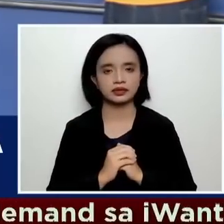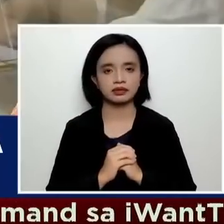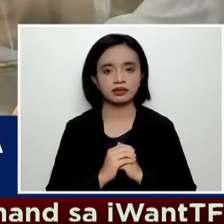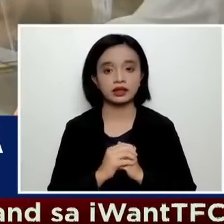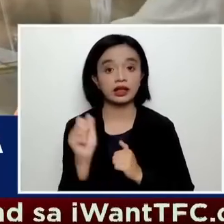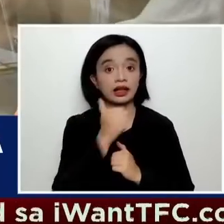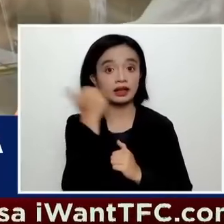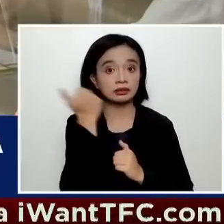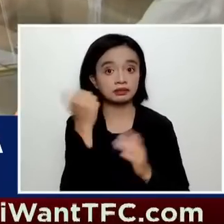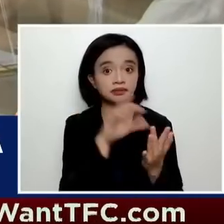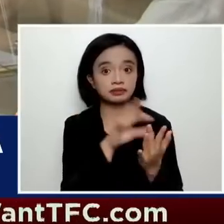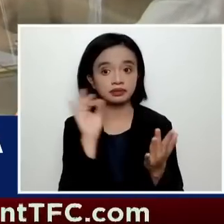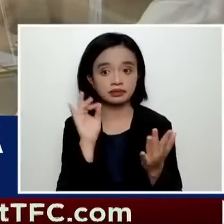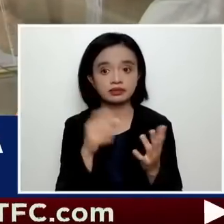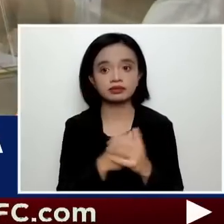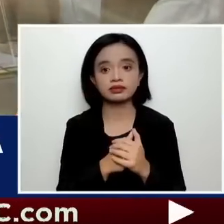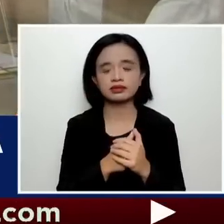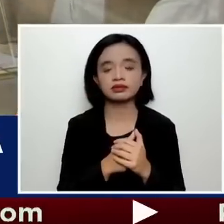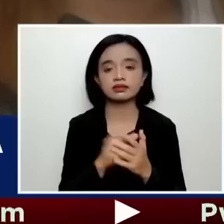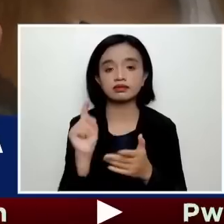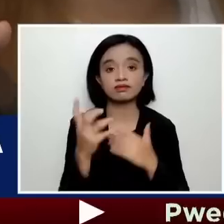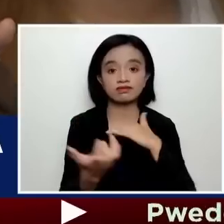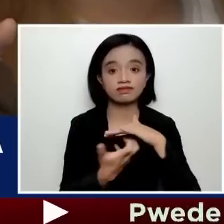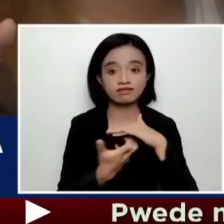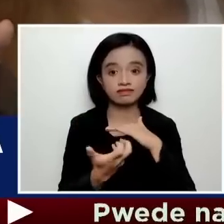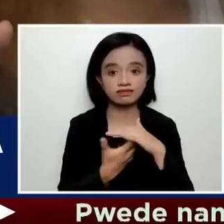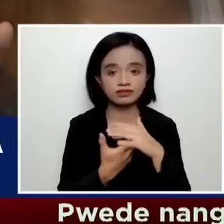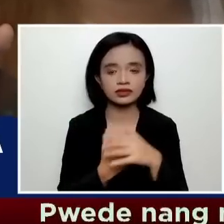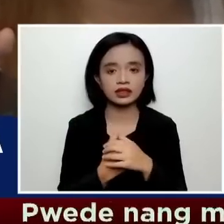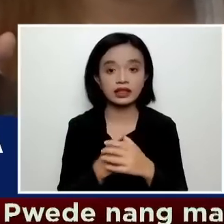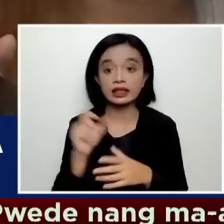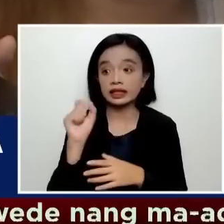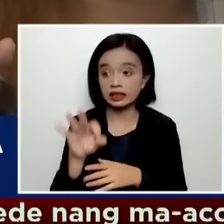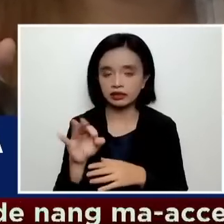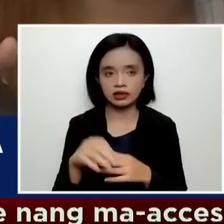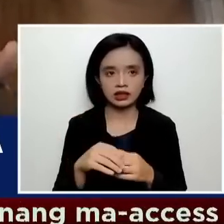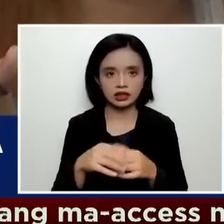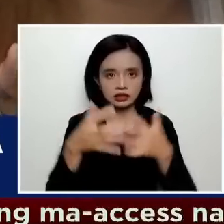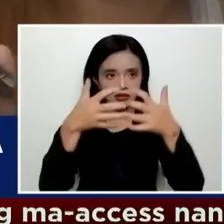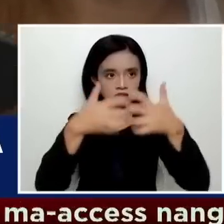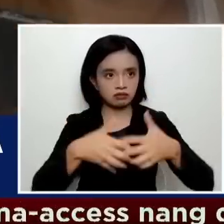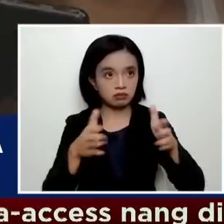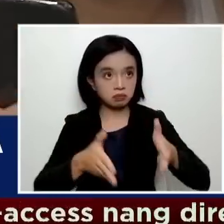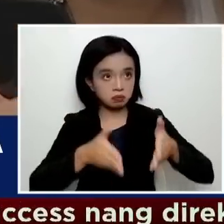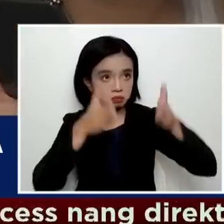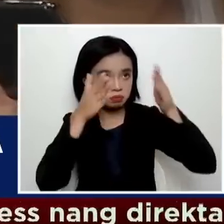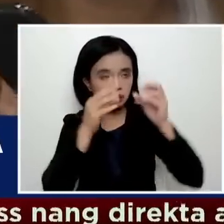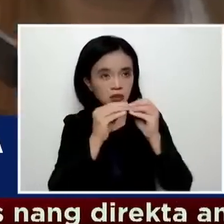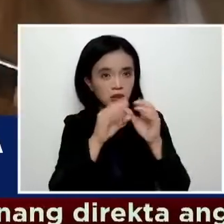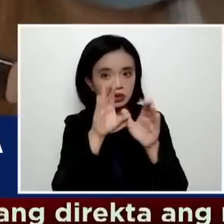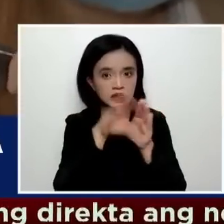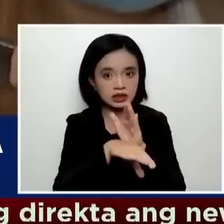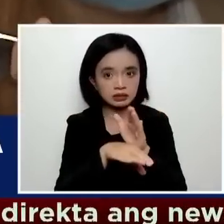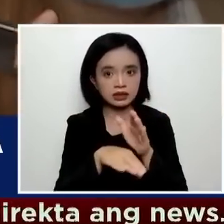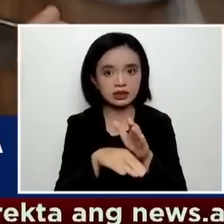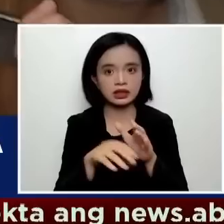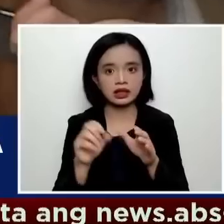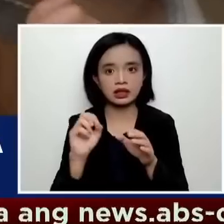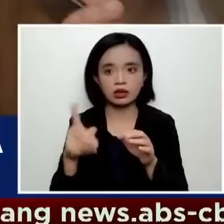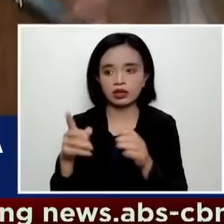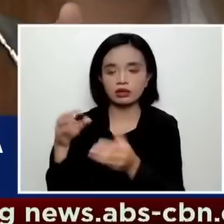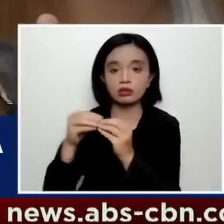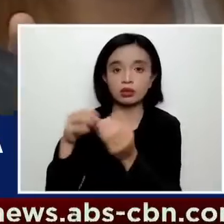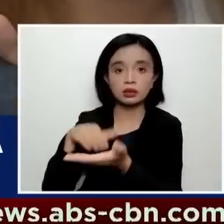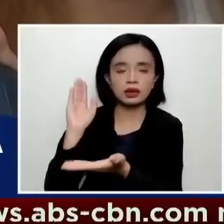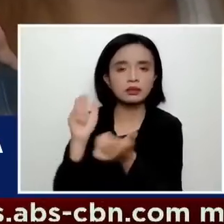opsyon, sa pool pa rin ang mga consumer. Pagka may bumagsak na planta na mas mura, paandarin natin yung mas mahal. Ibig